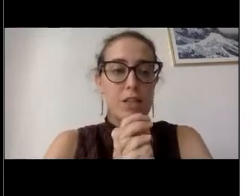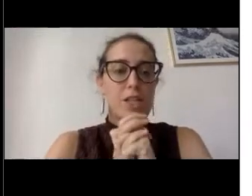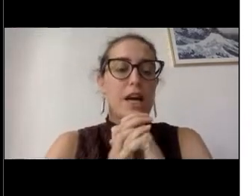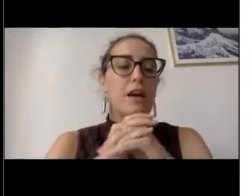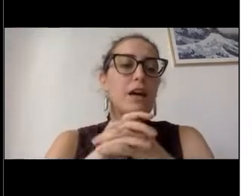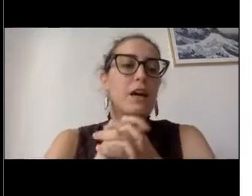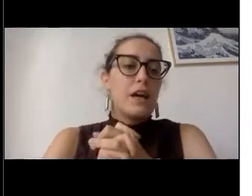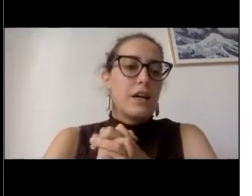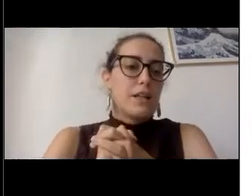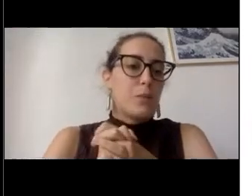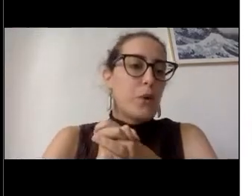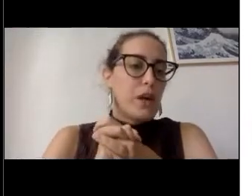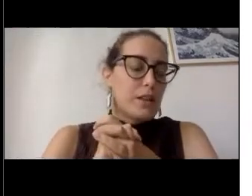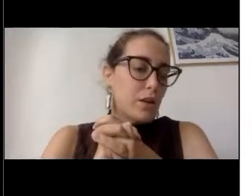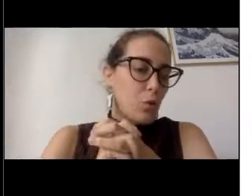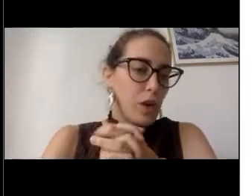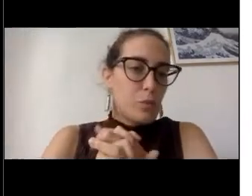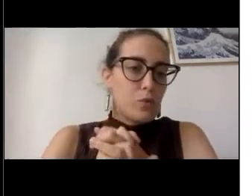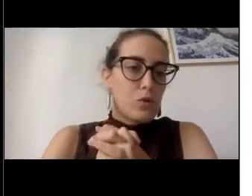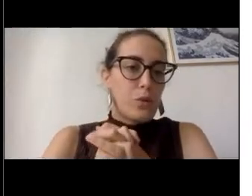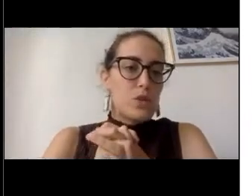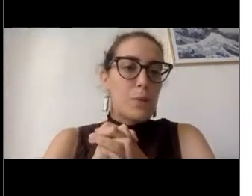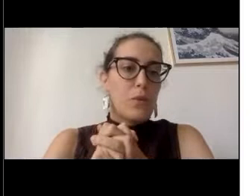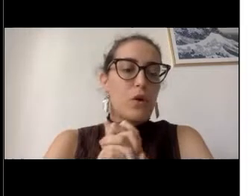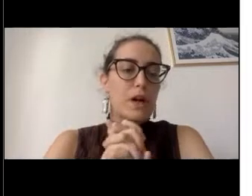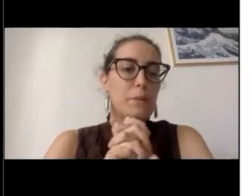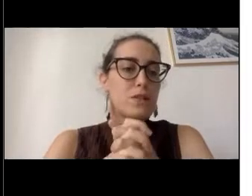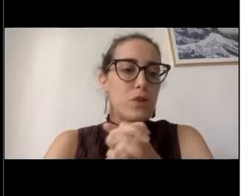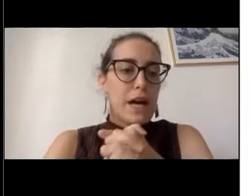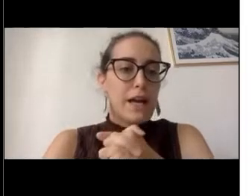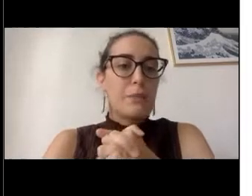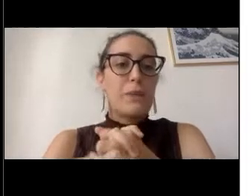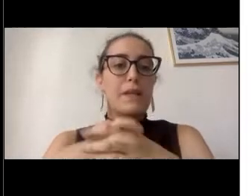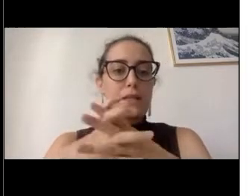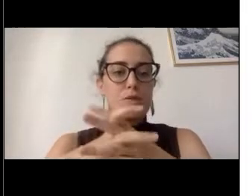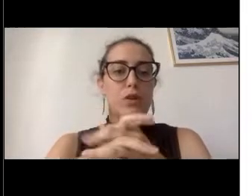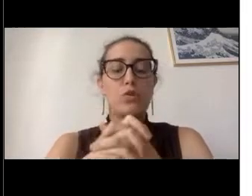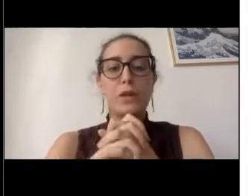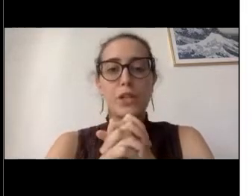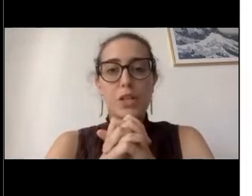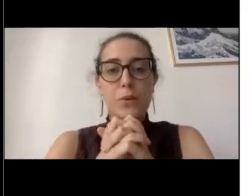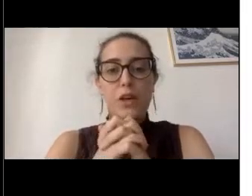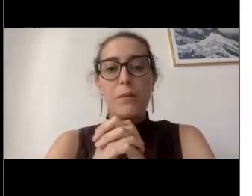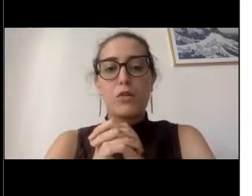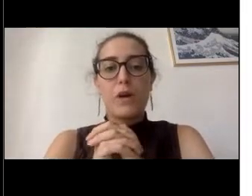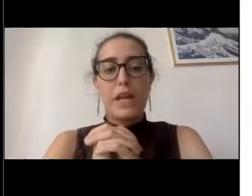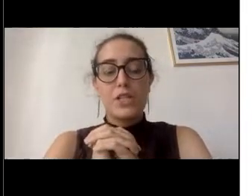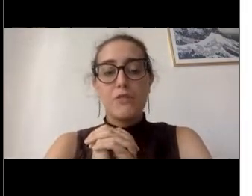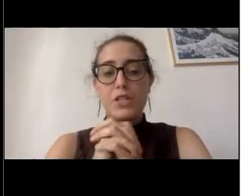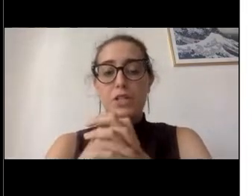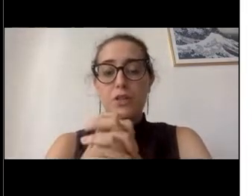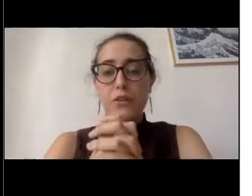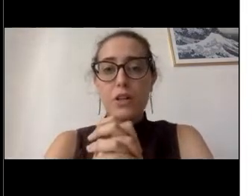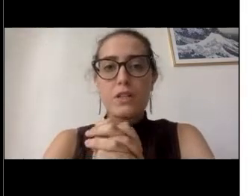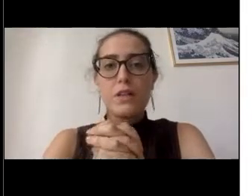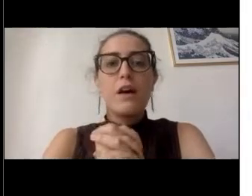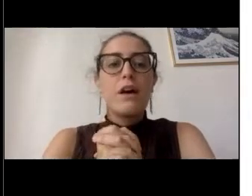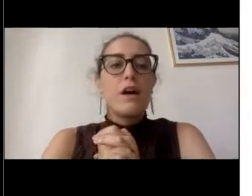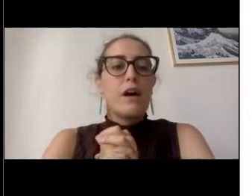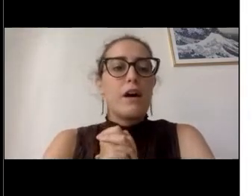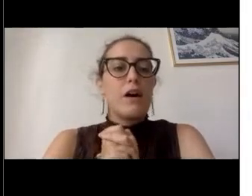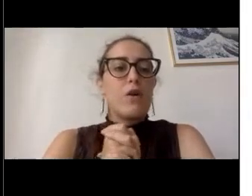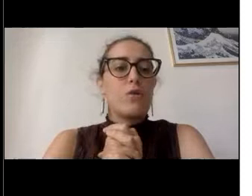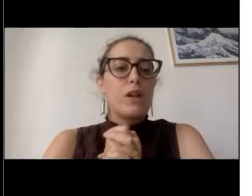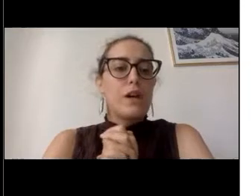di questa strategia tra cui appunto possiamo menzionare l'implementazione di un principio chiamato energy efficiency first